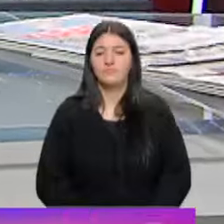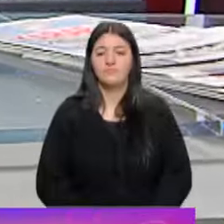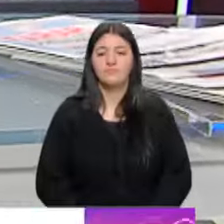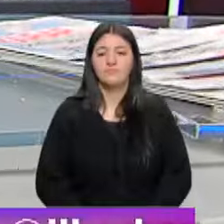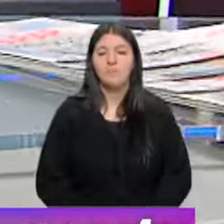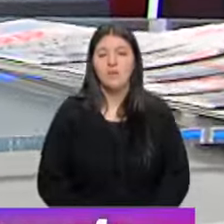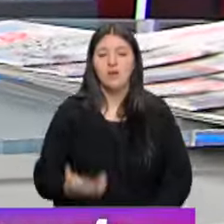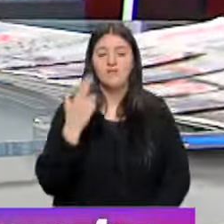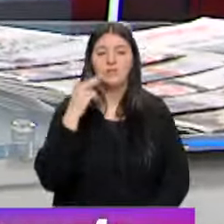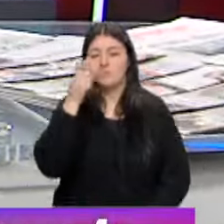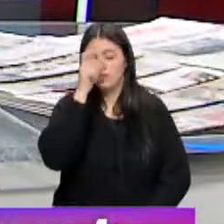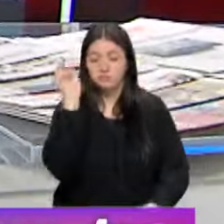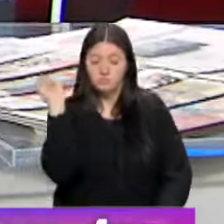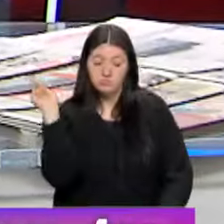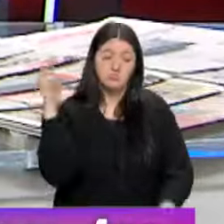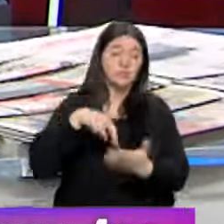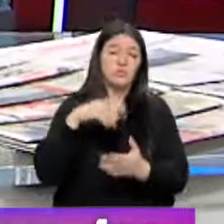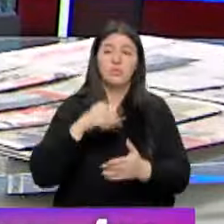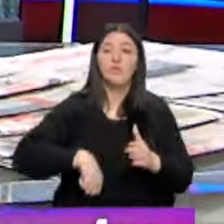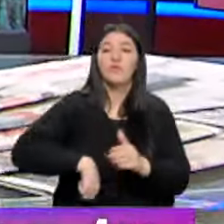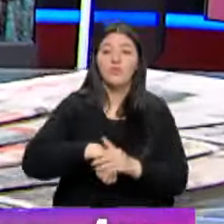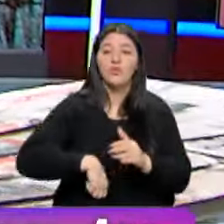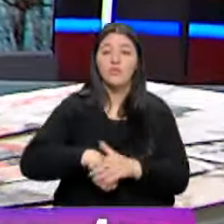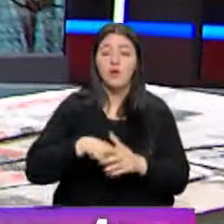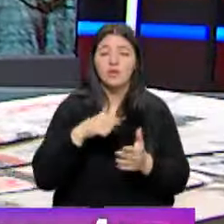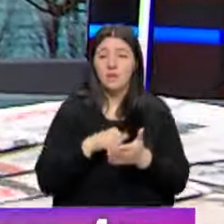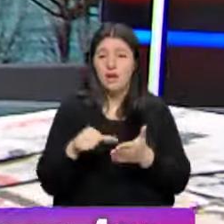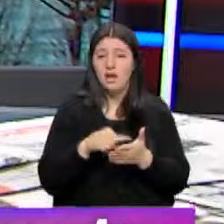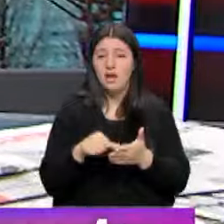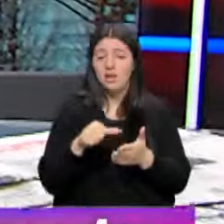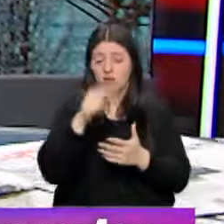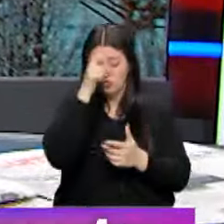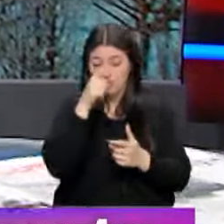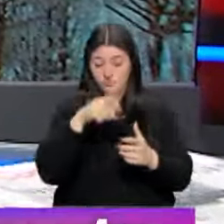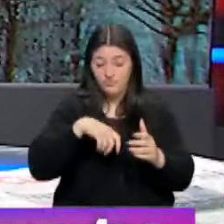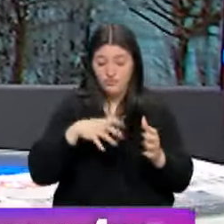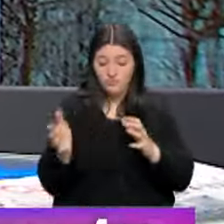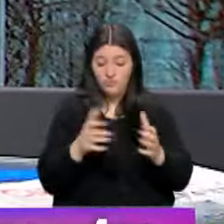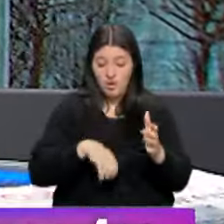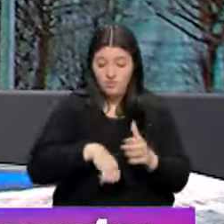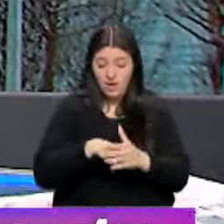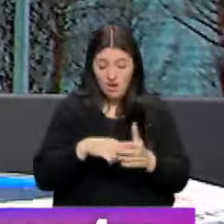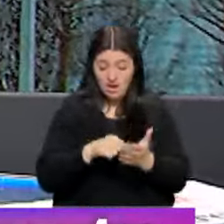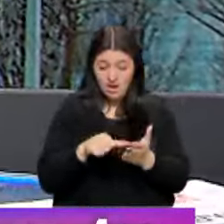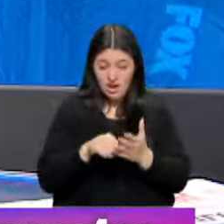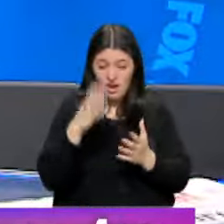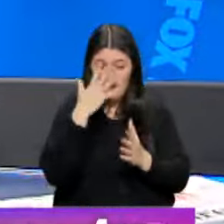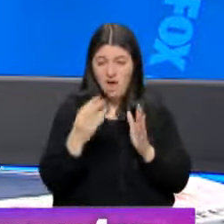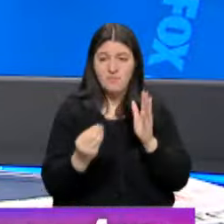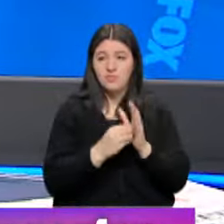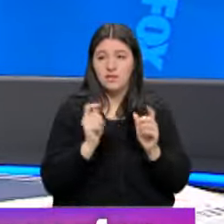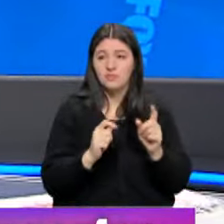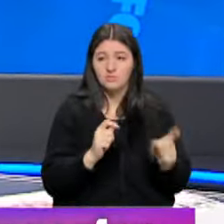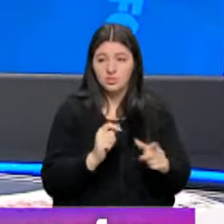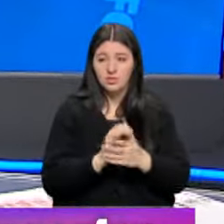efendim Türkiye'yi ayağa kaldırmıştı. Futbol tarihine, Türk futbol tarihine kara bir leke olarak da